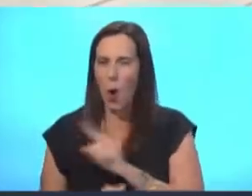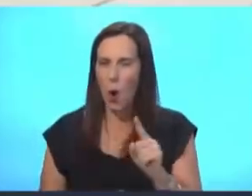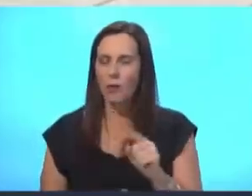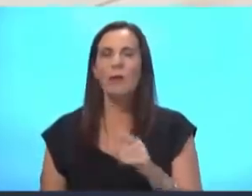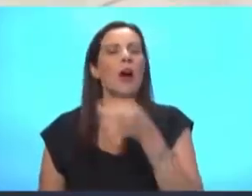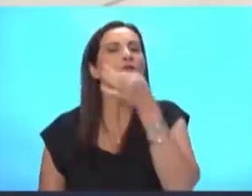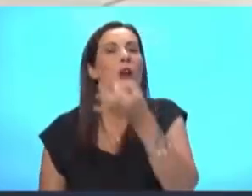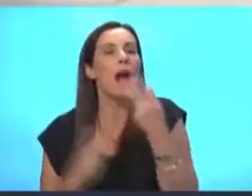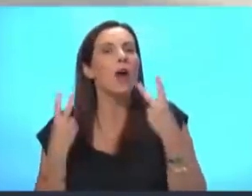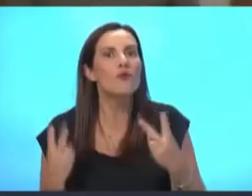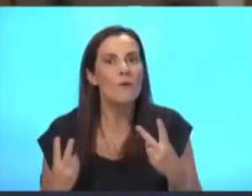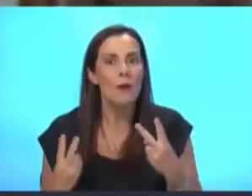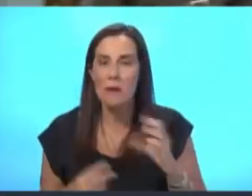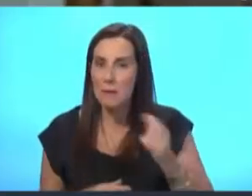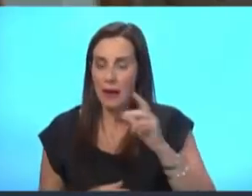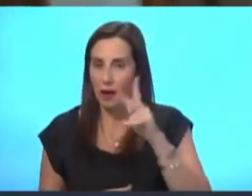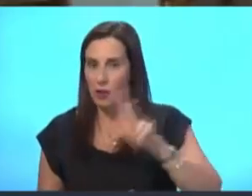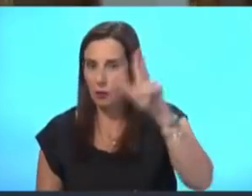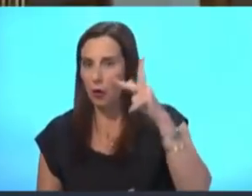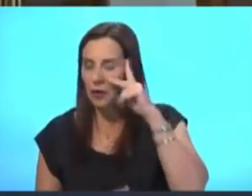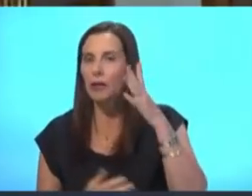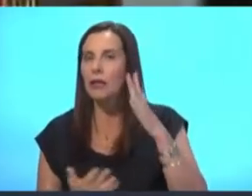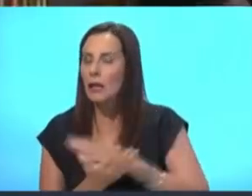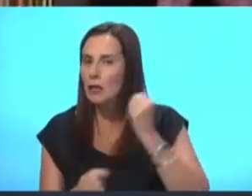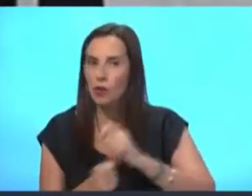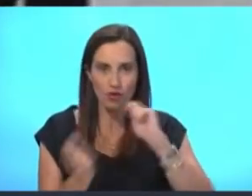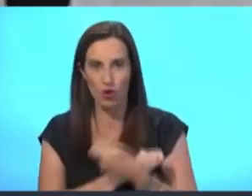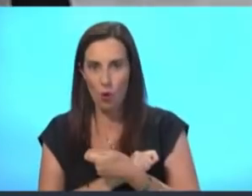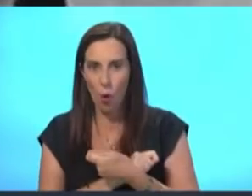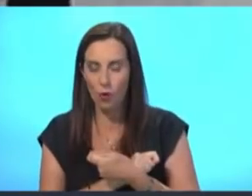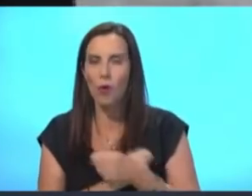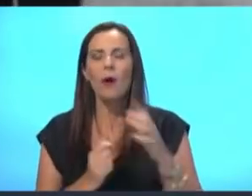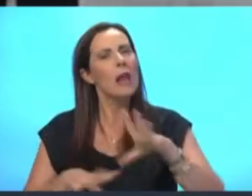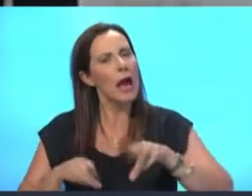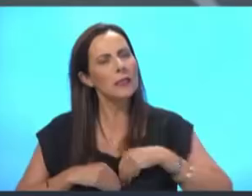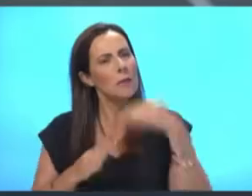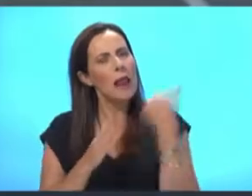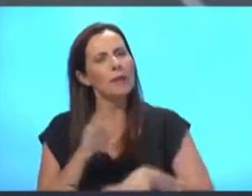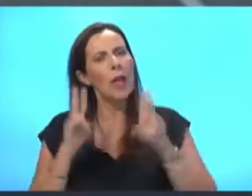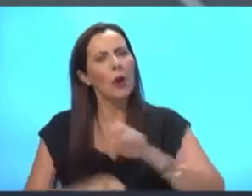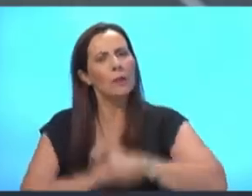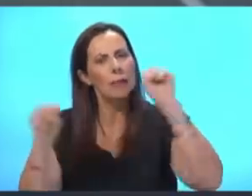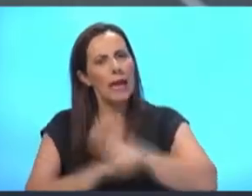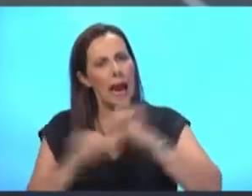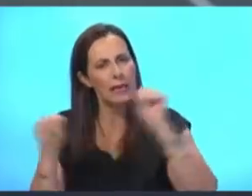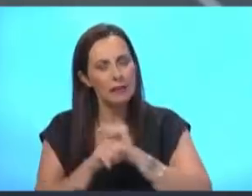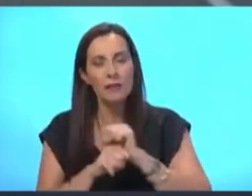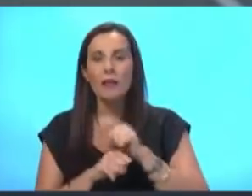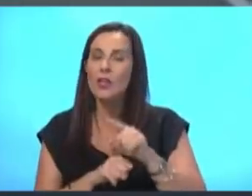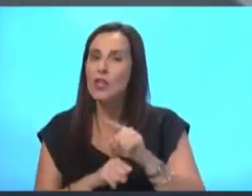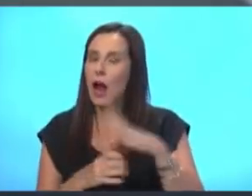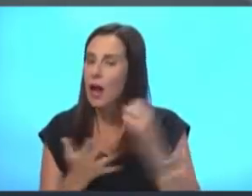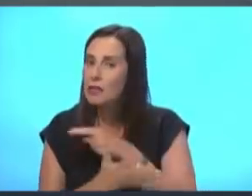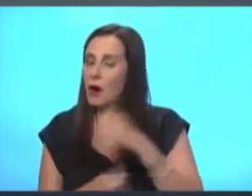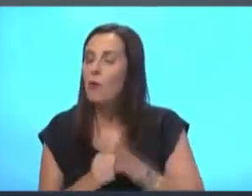השאלה המכרעת היא האם קים החליט לעשות את התפנית ההיסטורית ולהסכים לוותר על היכולת הגרעינית שעל השגתה עמל